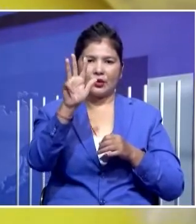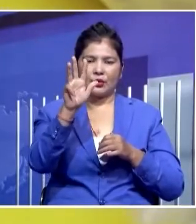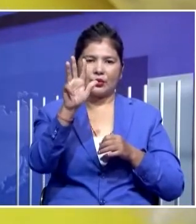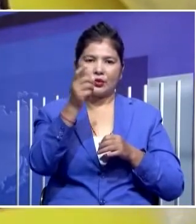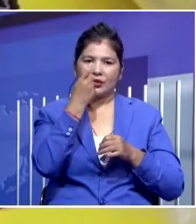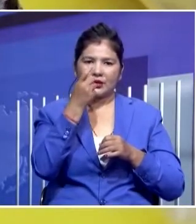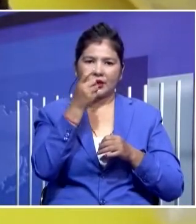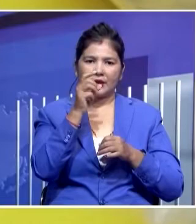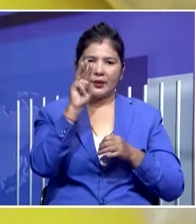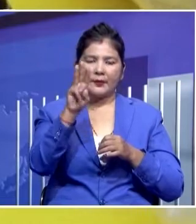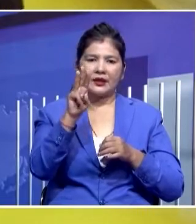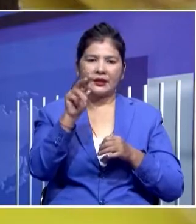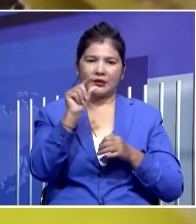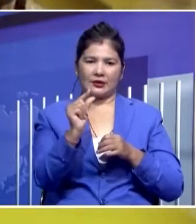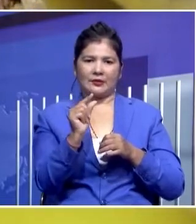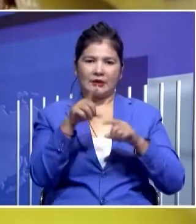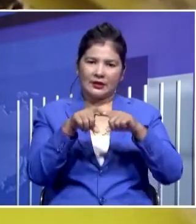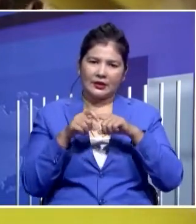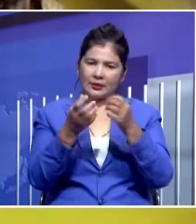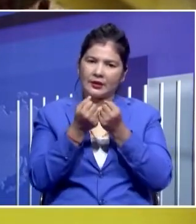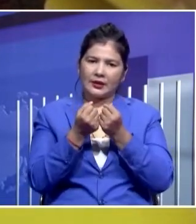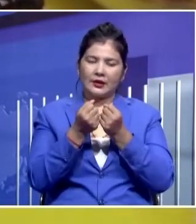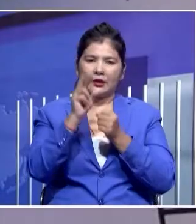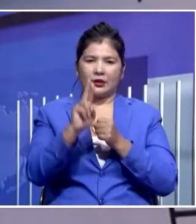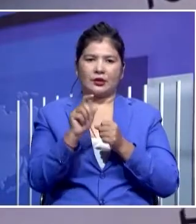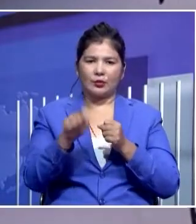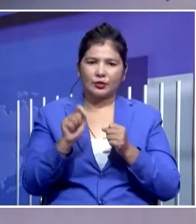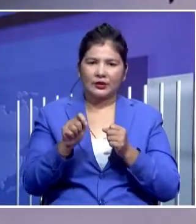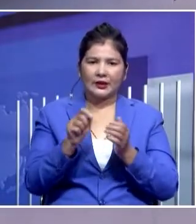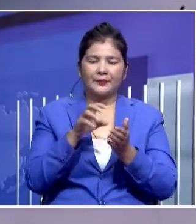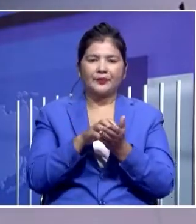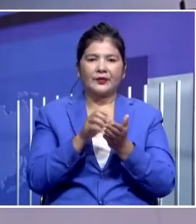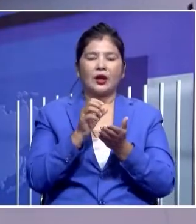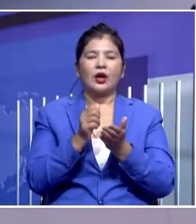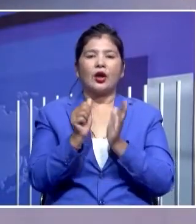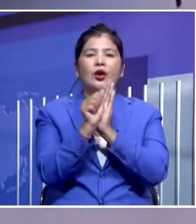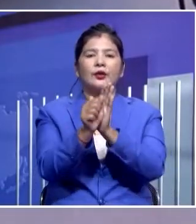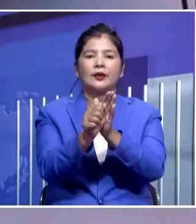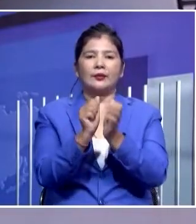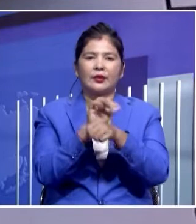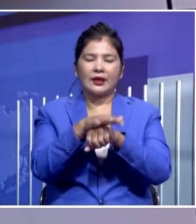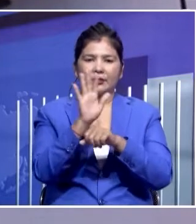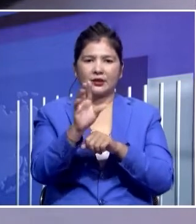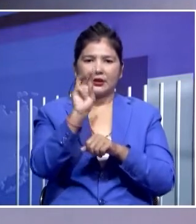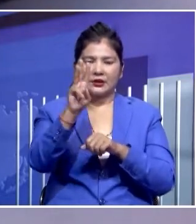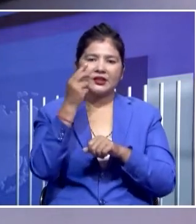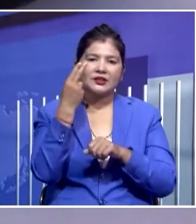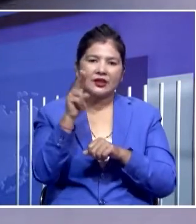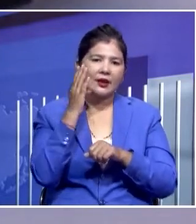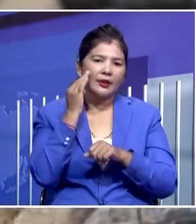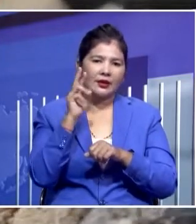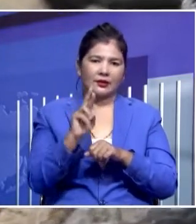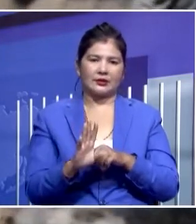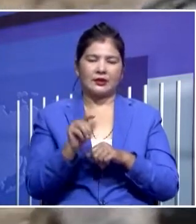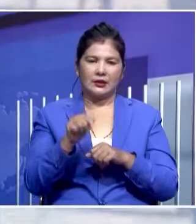961 मिलिग्राम ब्राउन सुगर सहित नियन्त्रणमा लिएर मुद्दा प्रक्रिया अघि बढाएको छ। यसमा 3 महिला रहेका